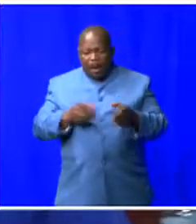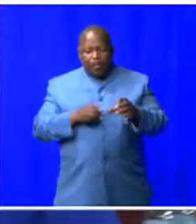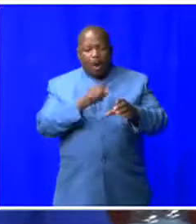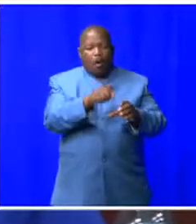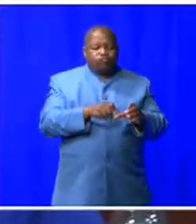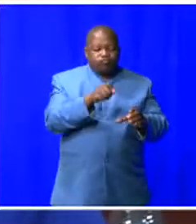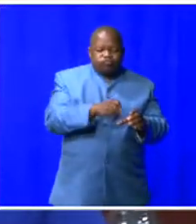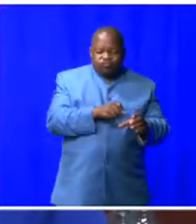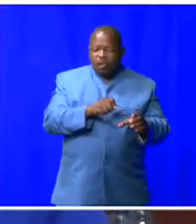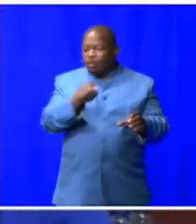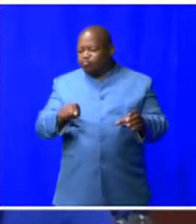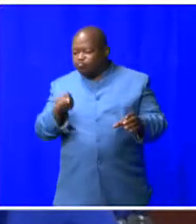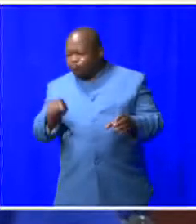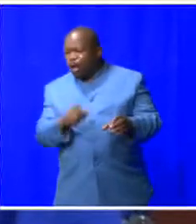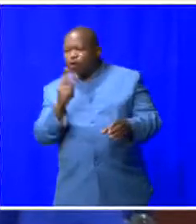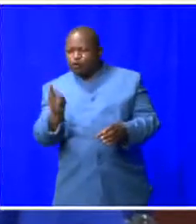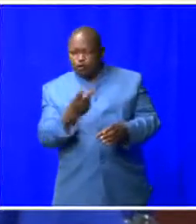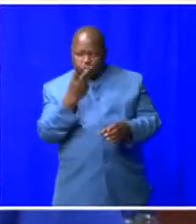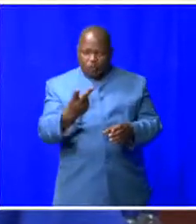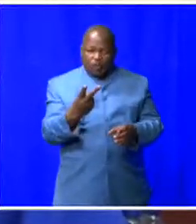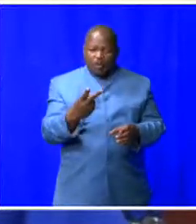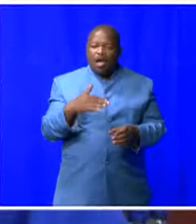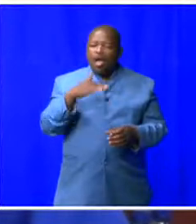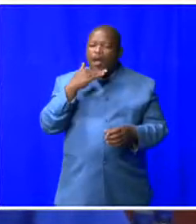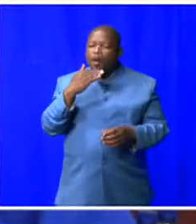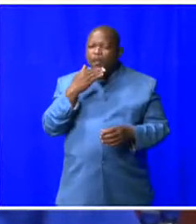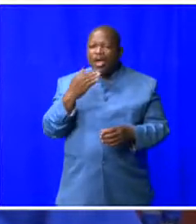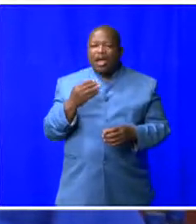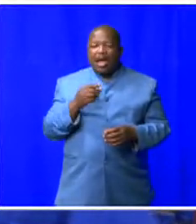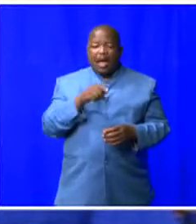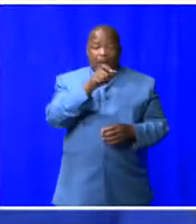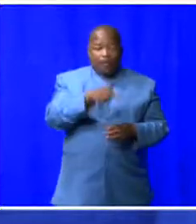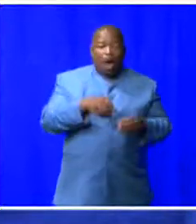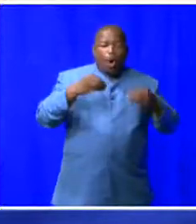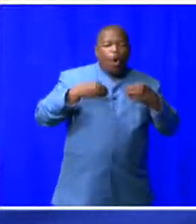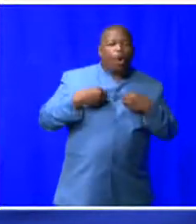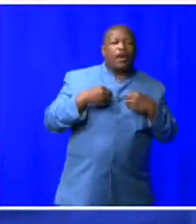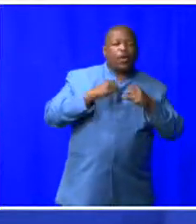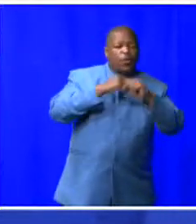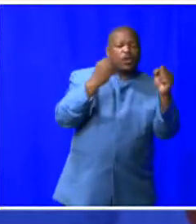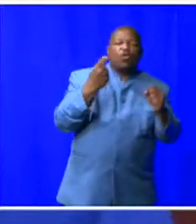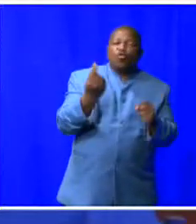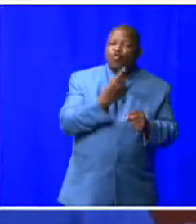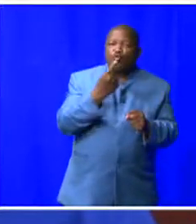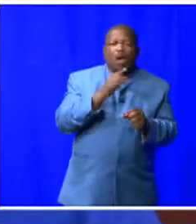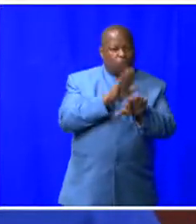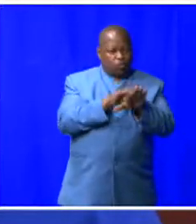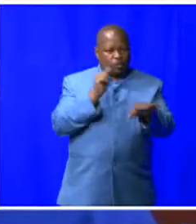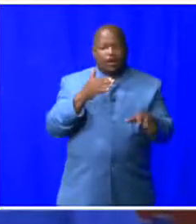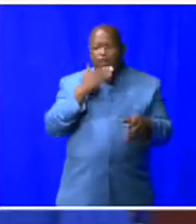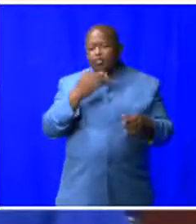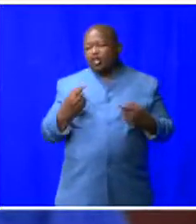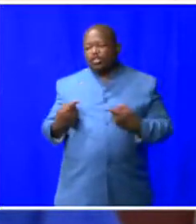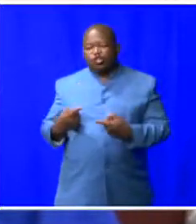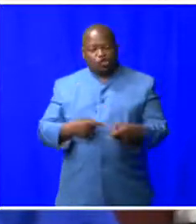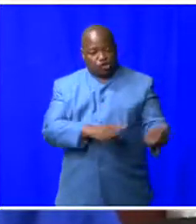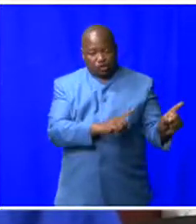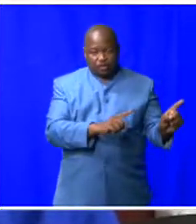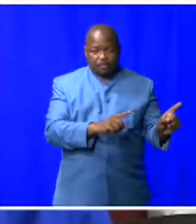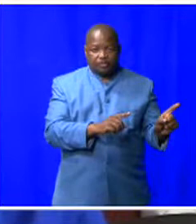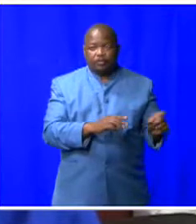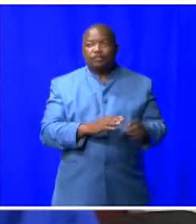mavimbela kubese kwentiwa kanjani ke nje njengabo njengawo lo nivumelene ukuthi ninawo emanconywa shethi lana sikhombisa emanconywa kude